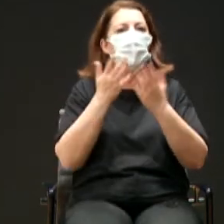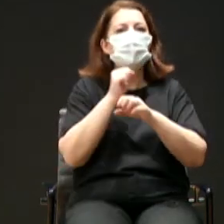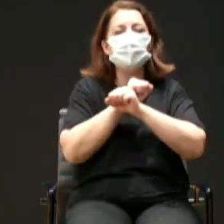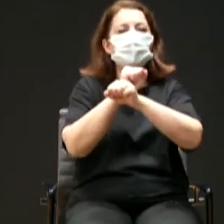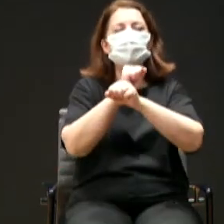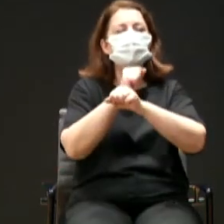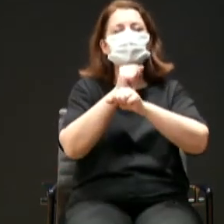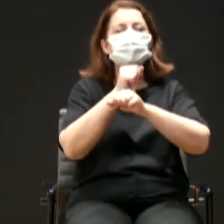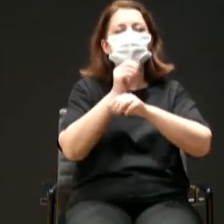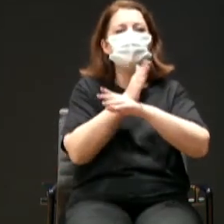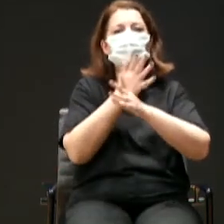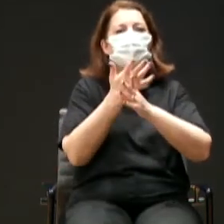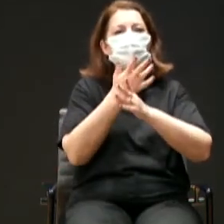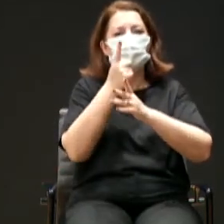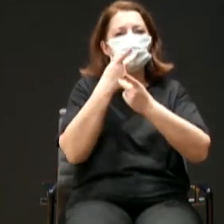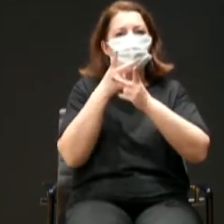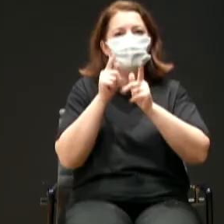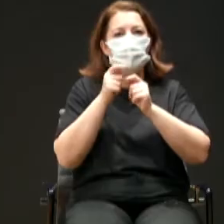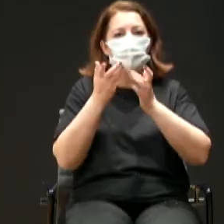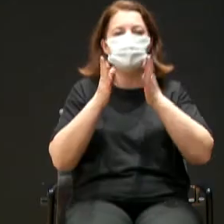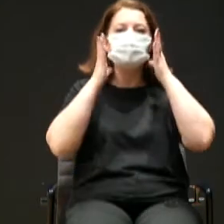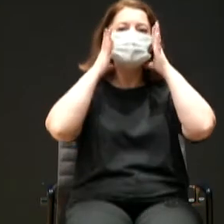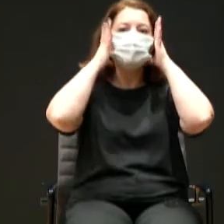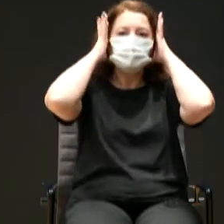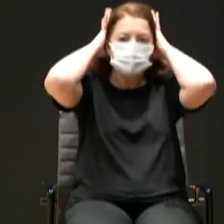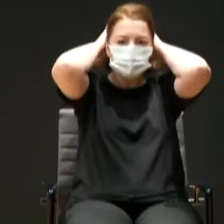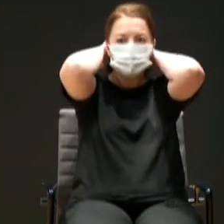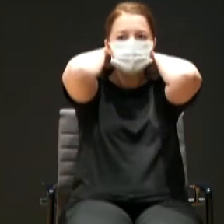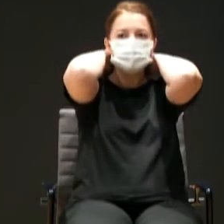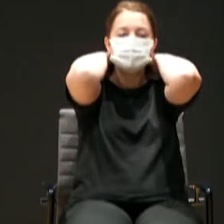verirseniz kamuoyda aydınlanmış olur. Teşekkür ederim başkanım.